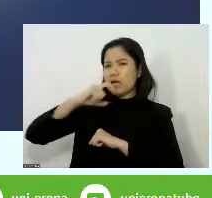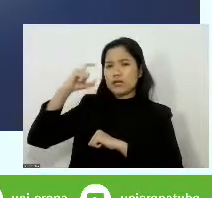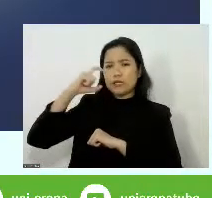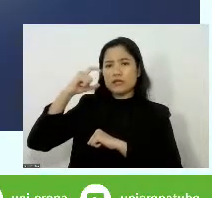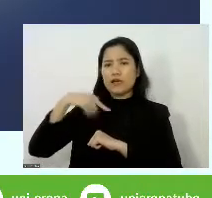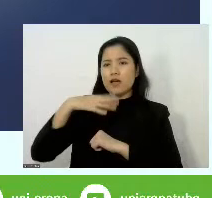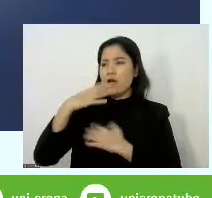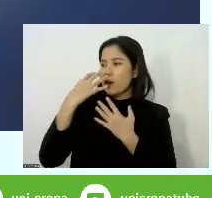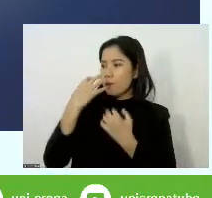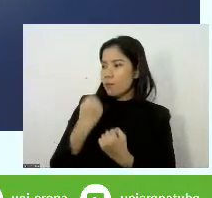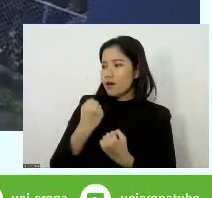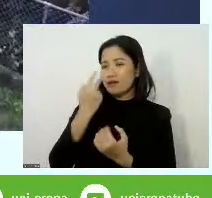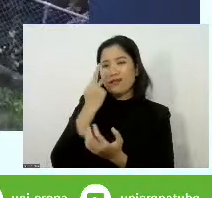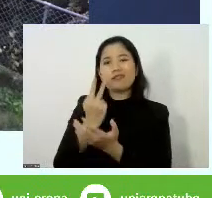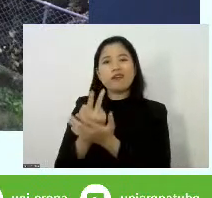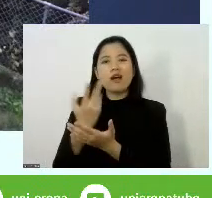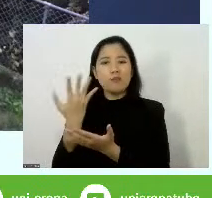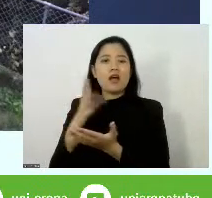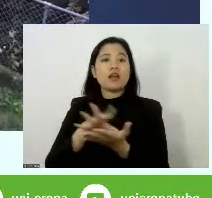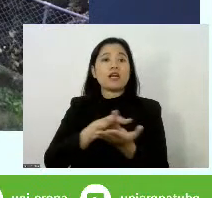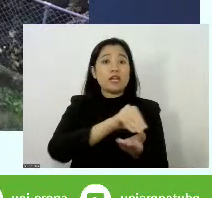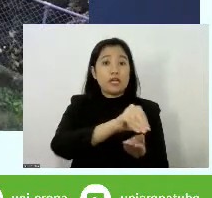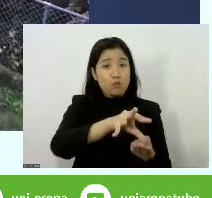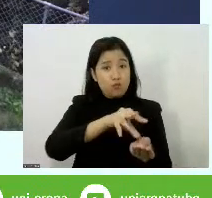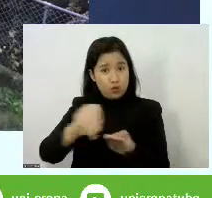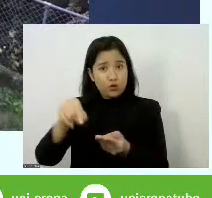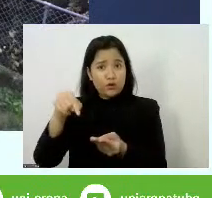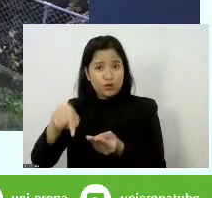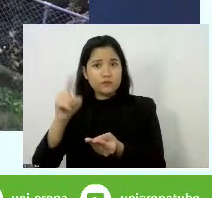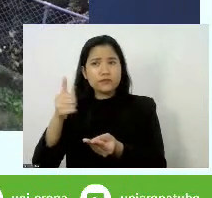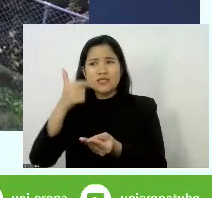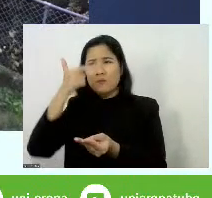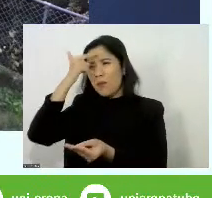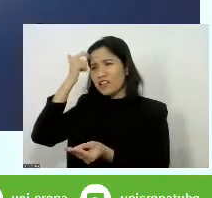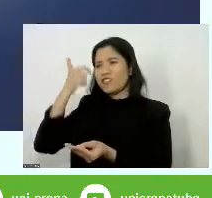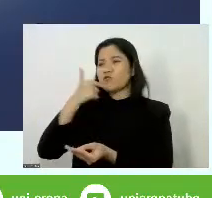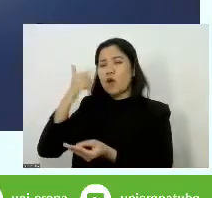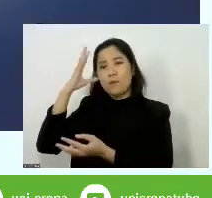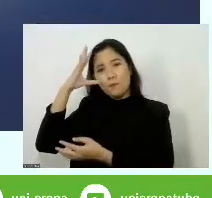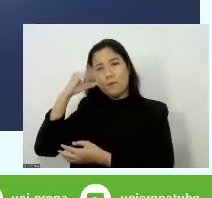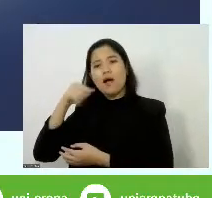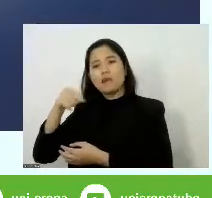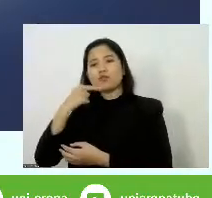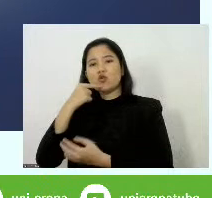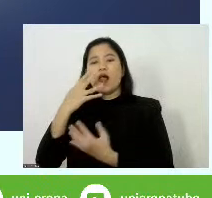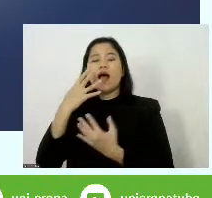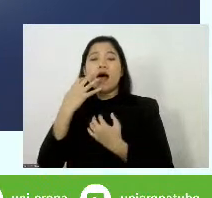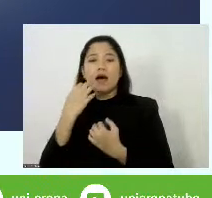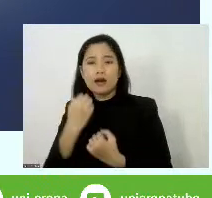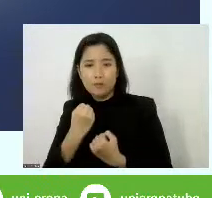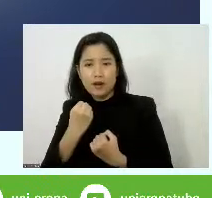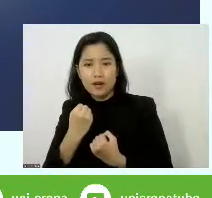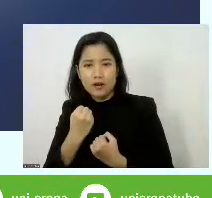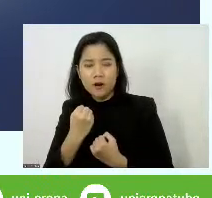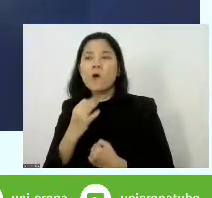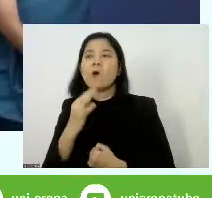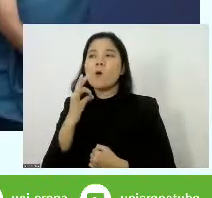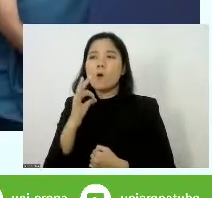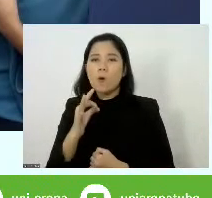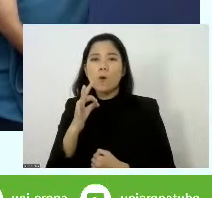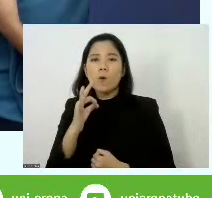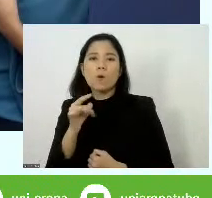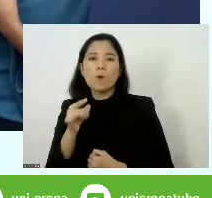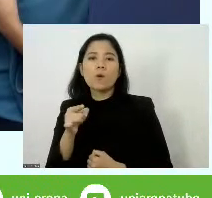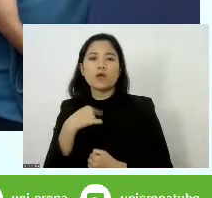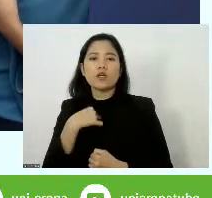jauh-jauh ternyata di kebunku sendiri aku bisa belajar memahami itu oh baik-baik itu itu adalah